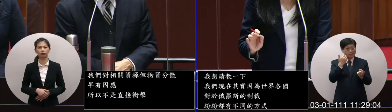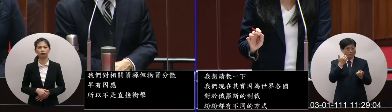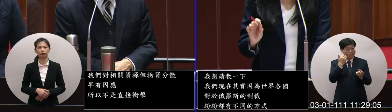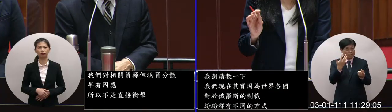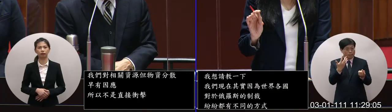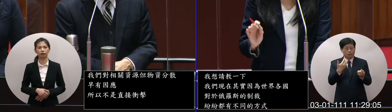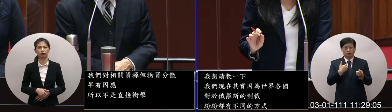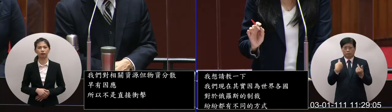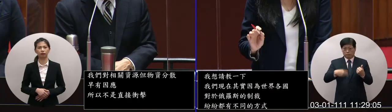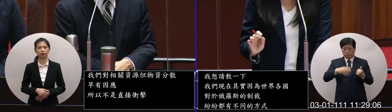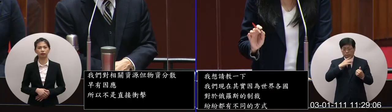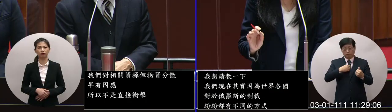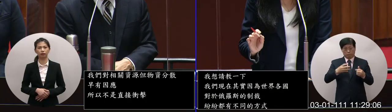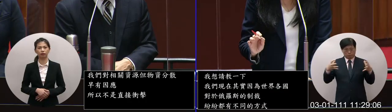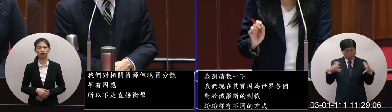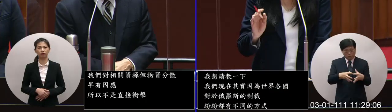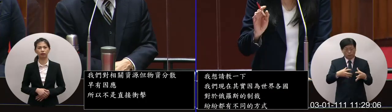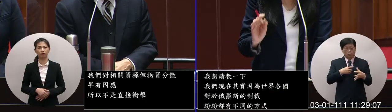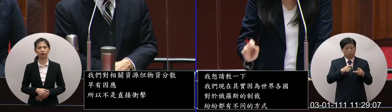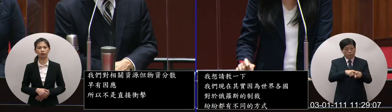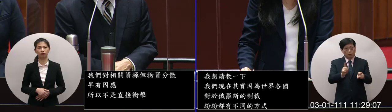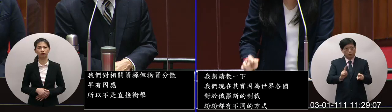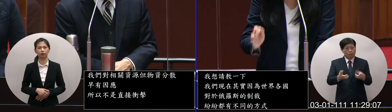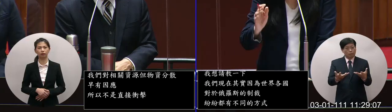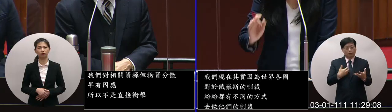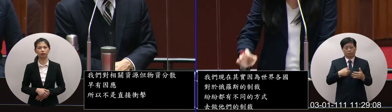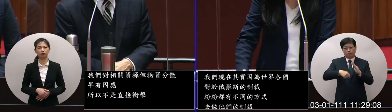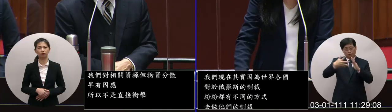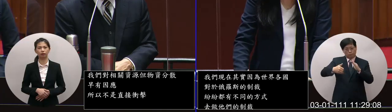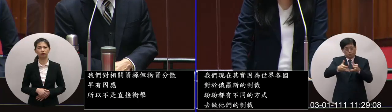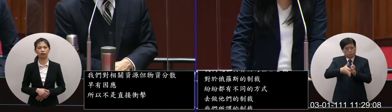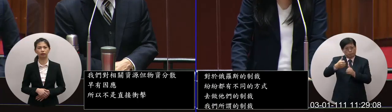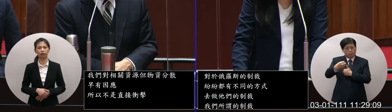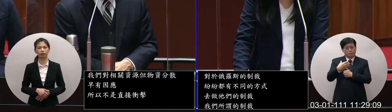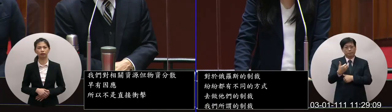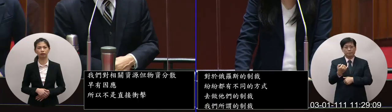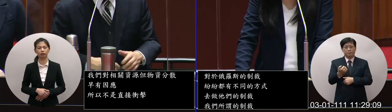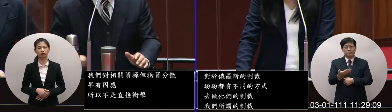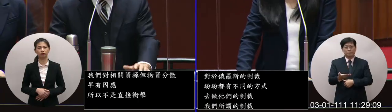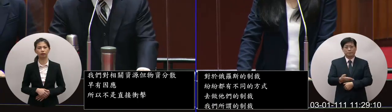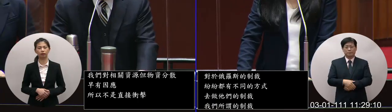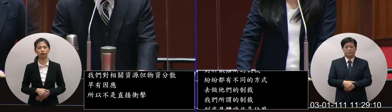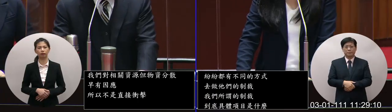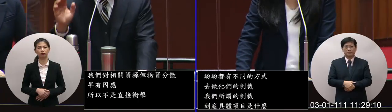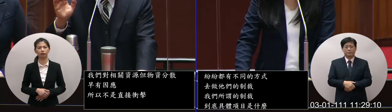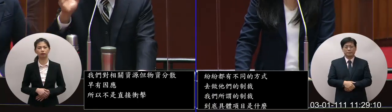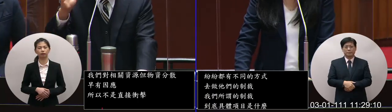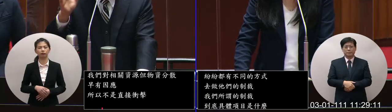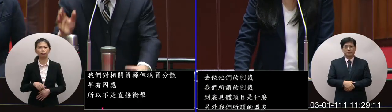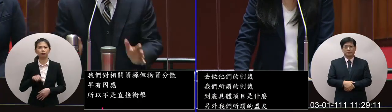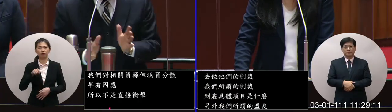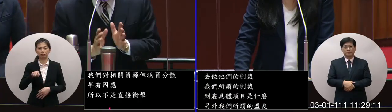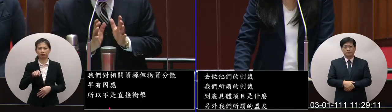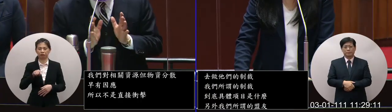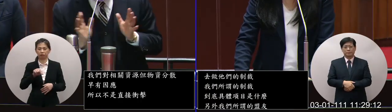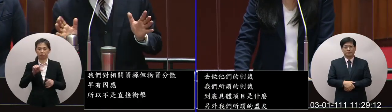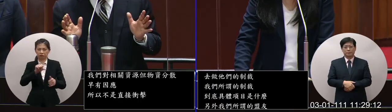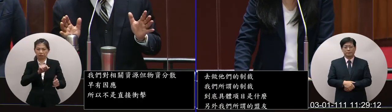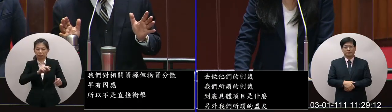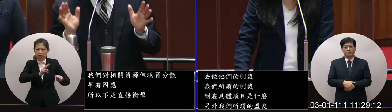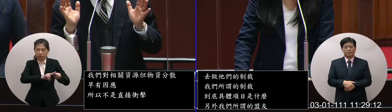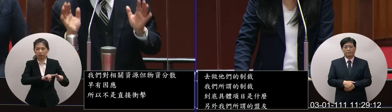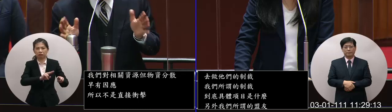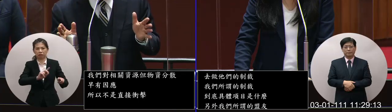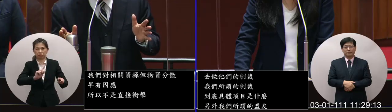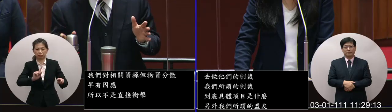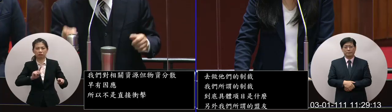人？我们所谓的共同作为是什么？能不能请这个院长或者部长来说明一下？ 委员，这个制裁就是要越多